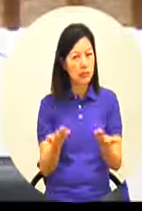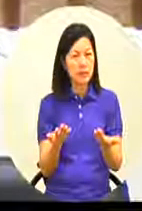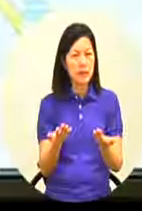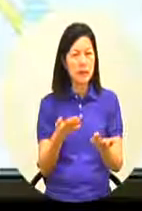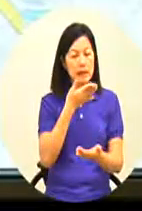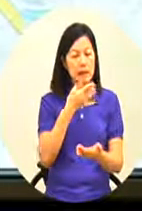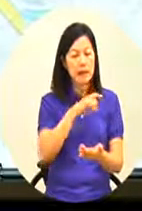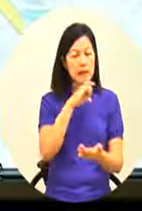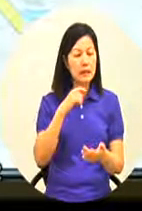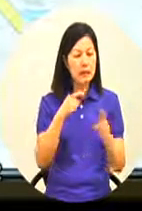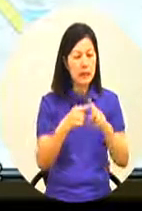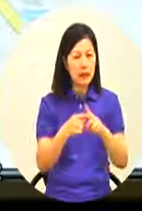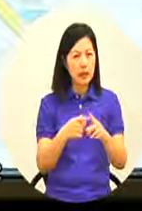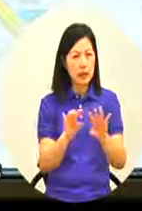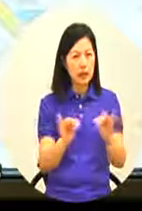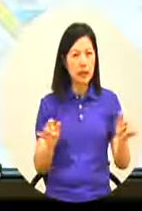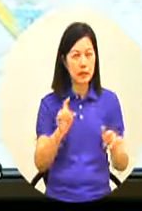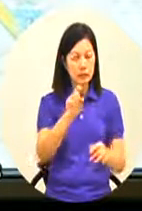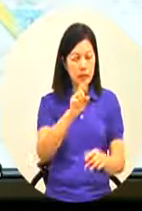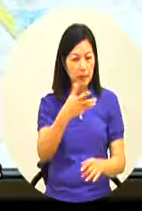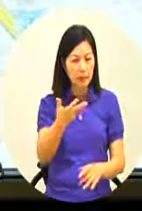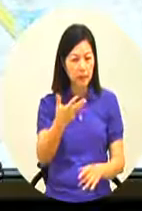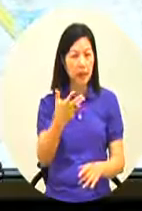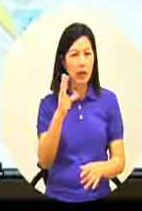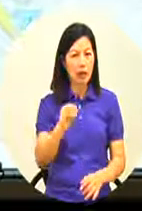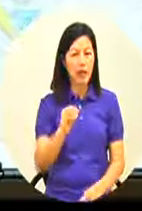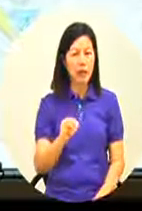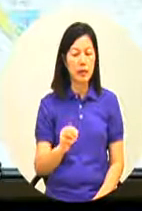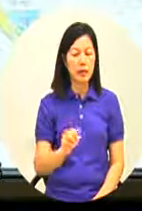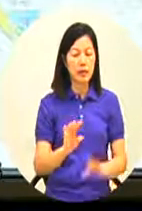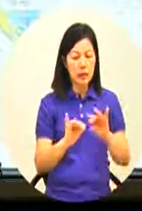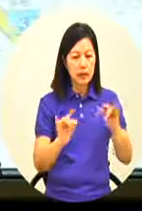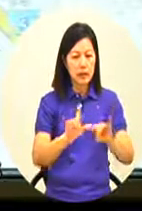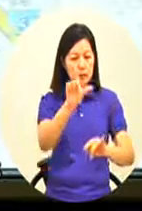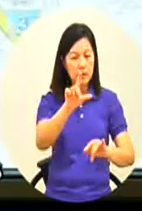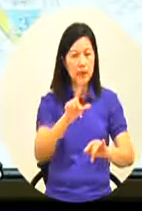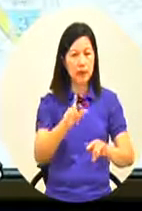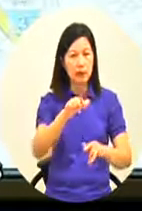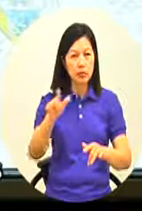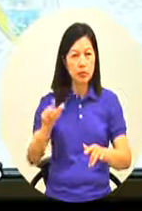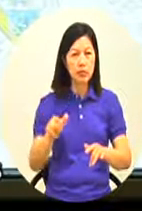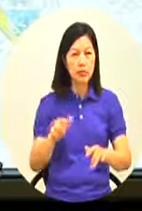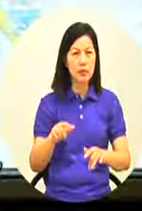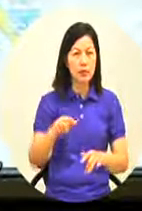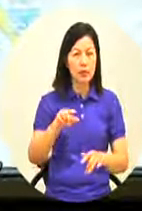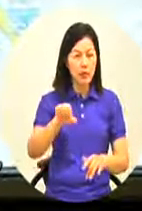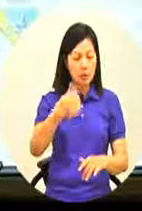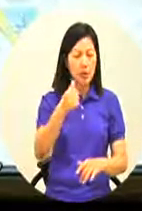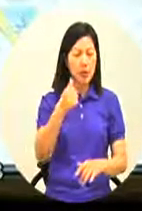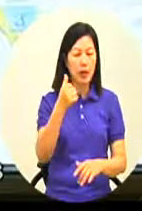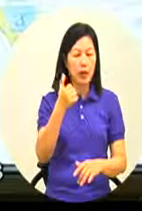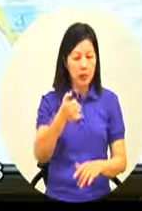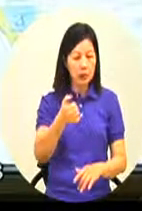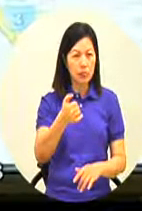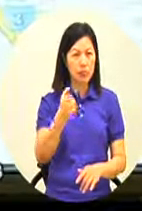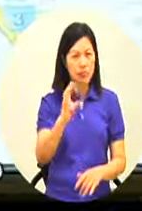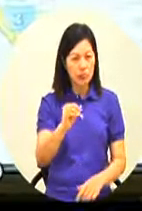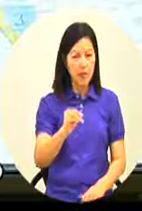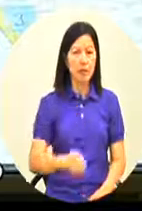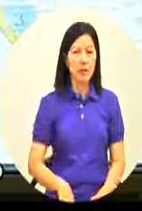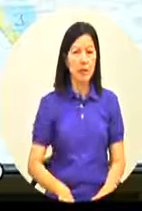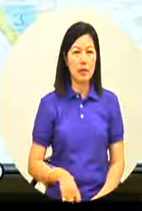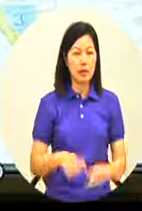的土地叫18万尔，地上部卡550万尔， 本席跟焕宗啊议员啊，我们在五月